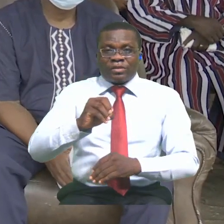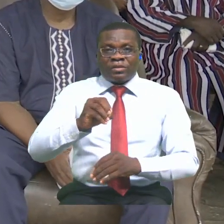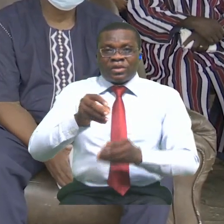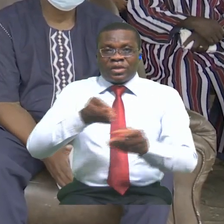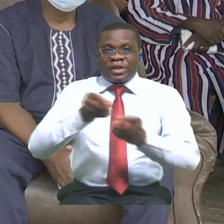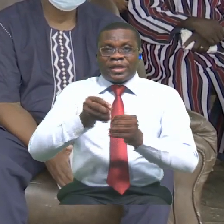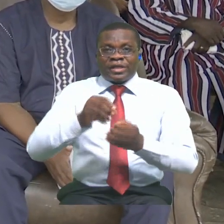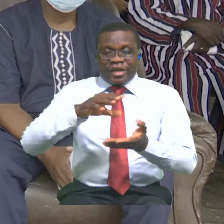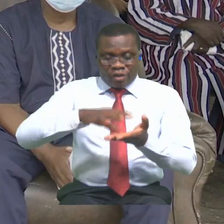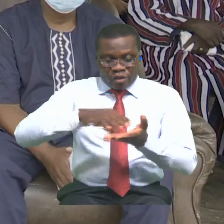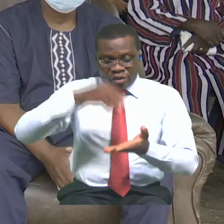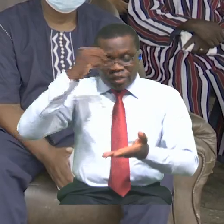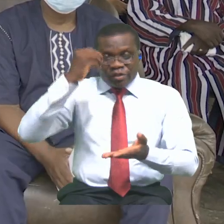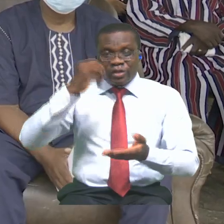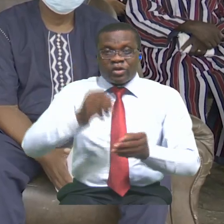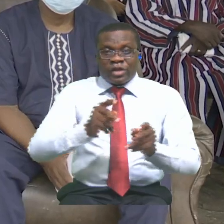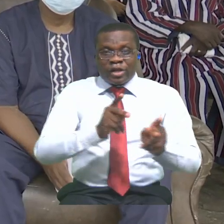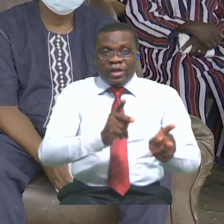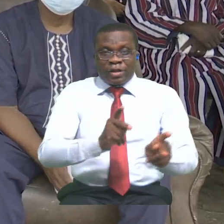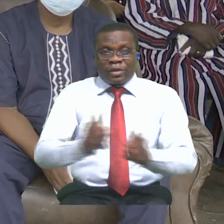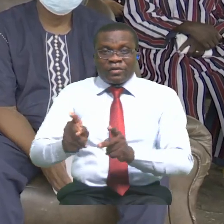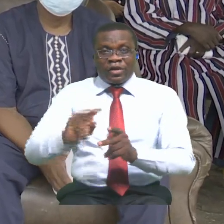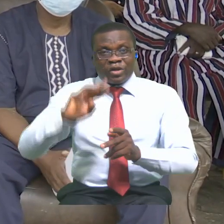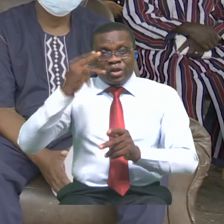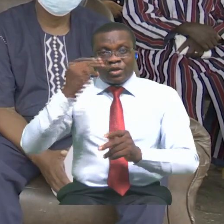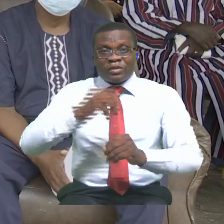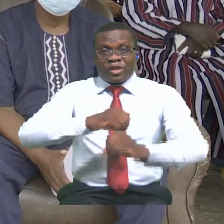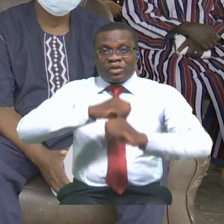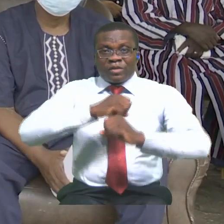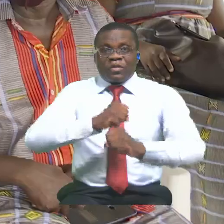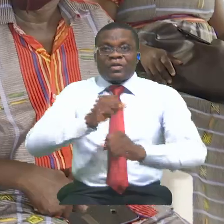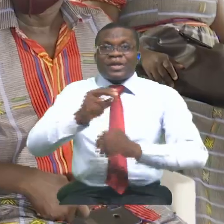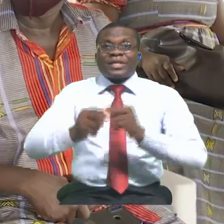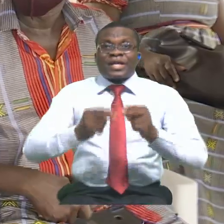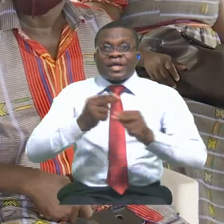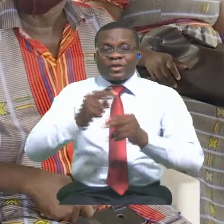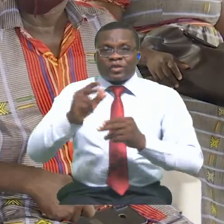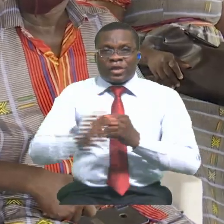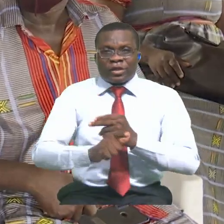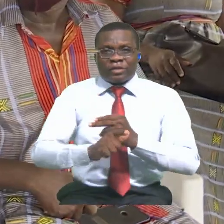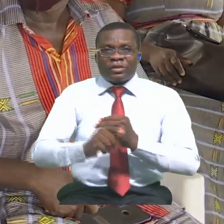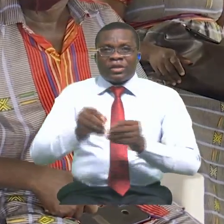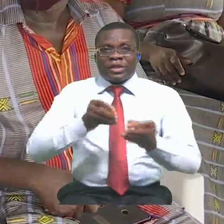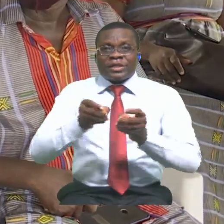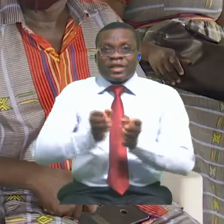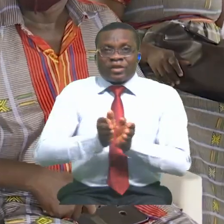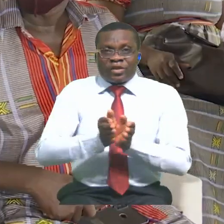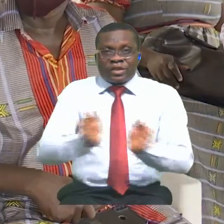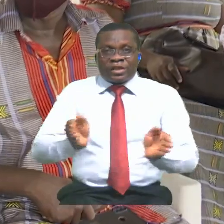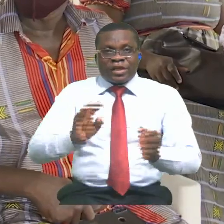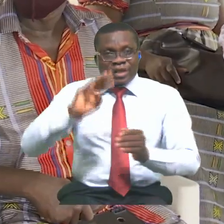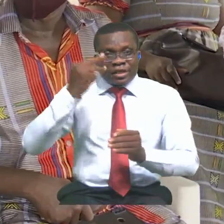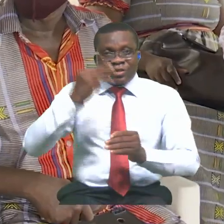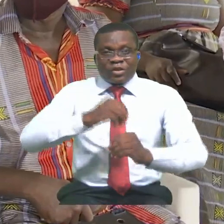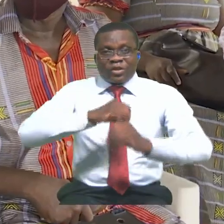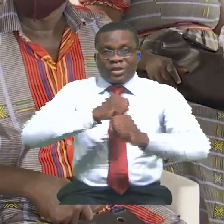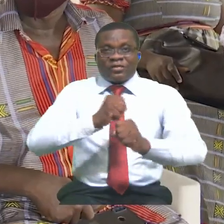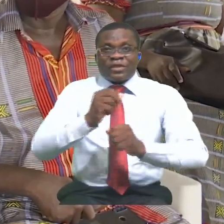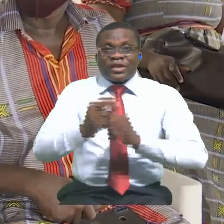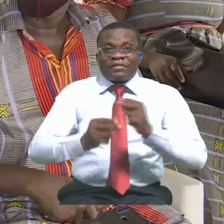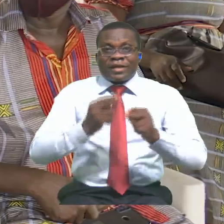des études et de la planification du ministère de la Défense nationale, directeur général du ministère de la Défense